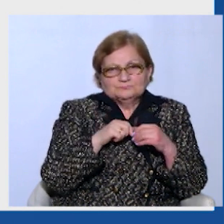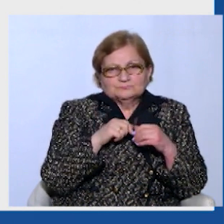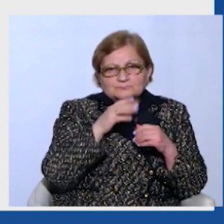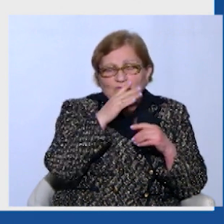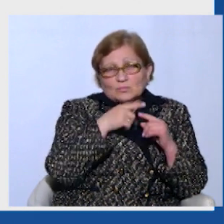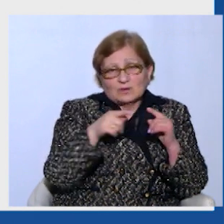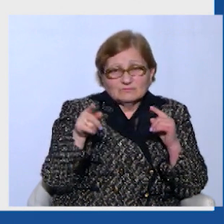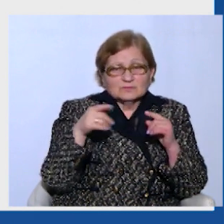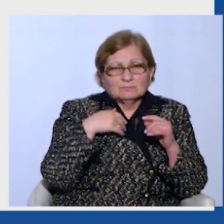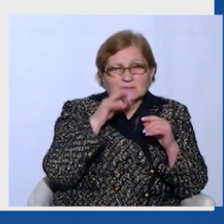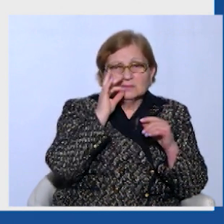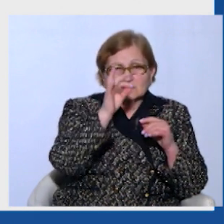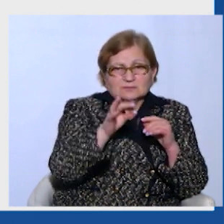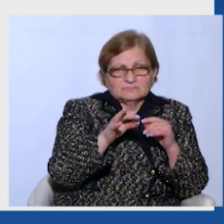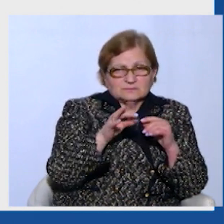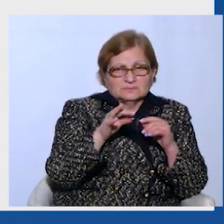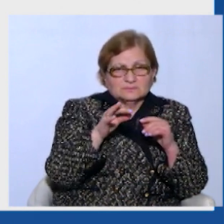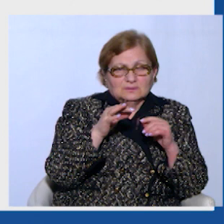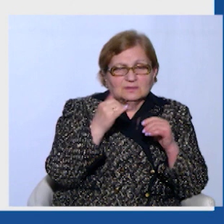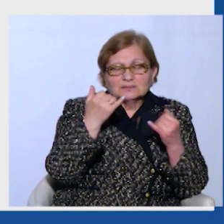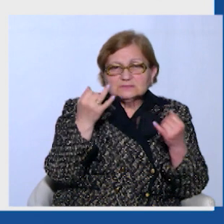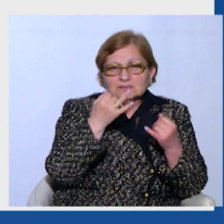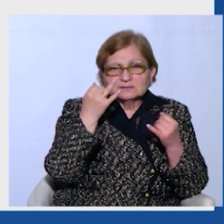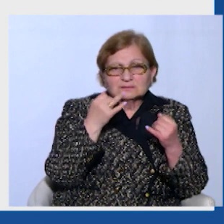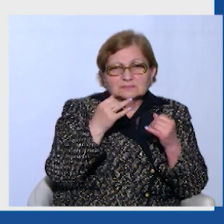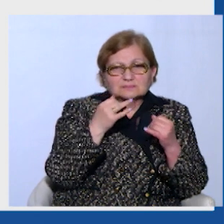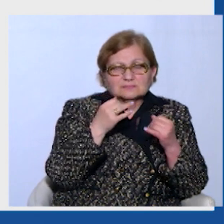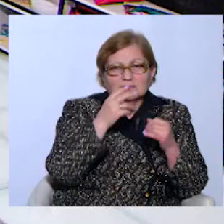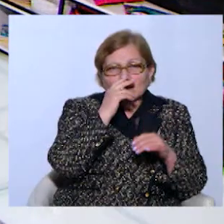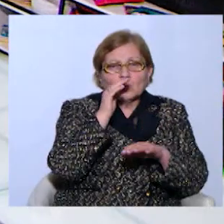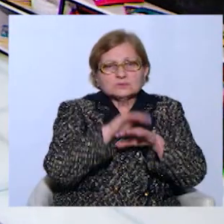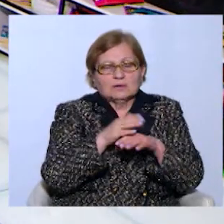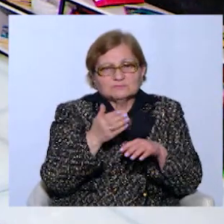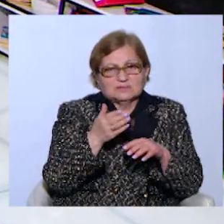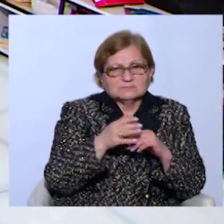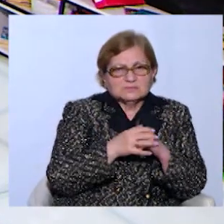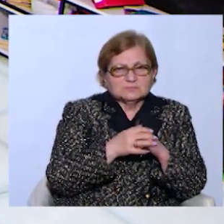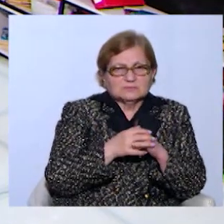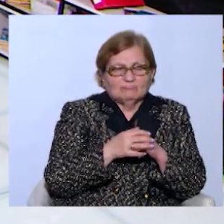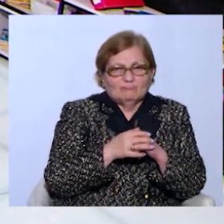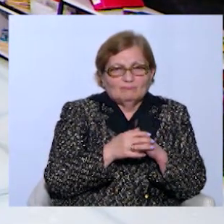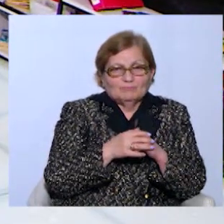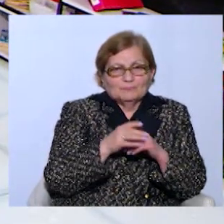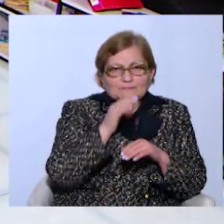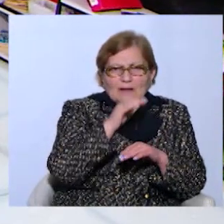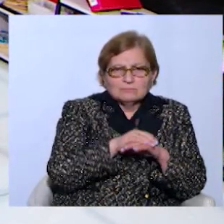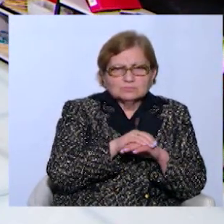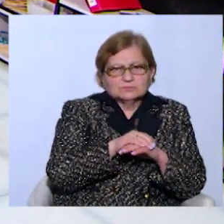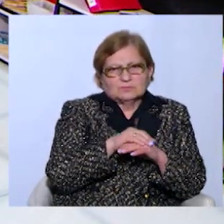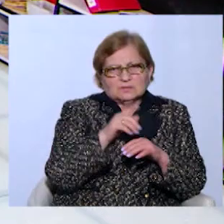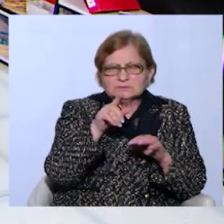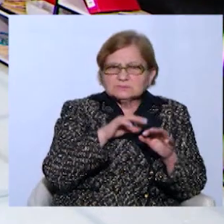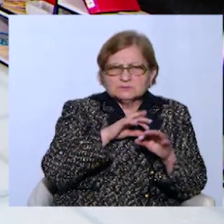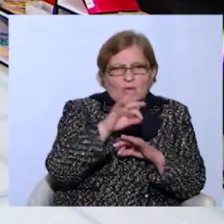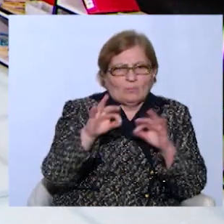დრო გავიდა და საინტერესოა ახლა აი დრო გთხოვოთ დამტკიცება, როგორ დაამტკიცეთ, იმიტომ რომ დასაბუდებელი დამტკიცება არის